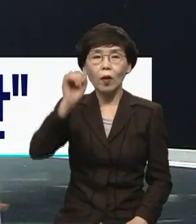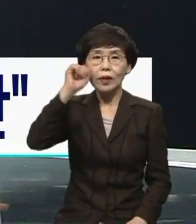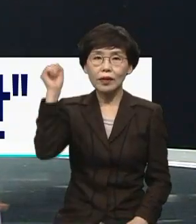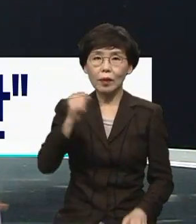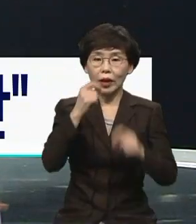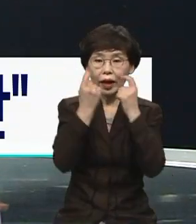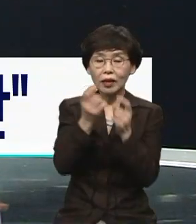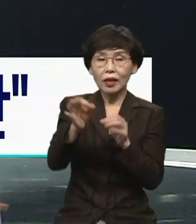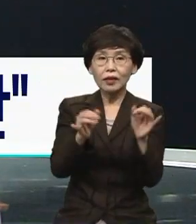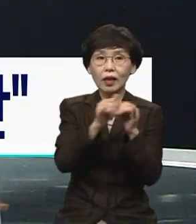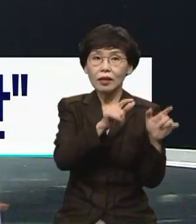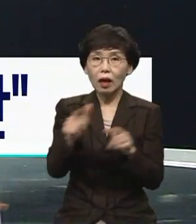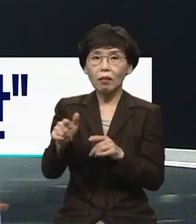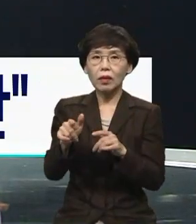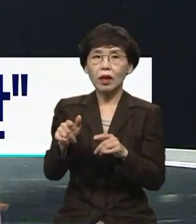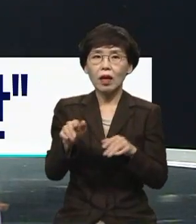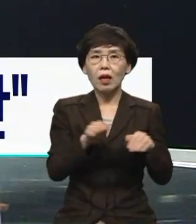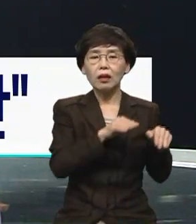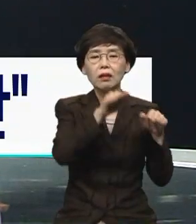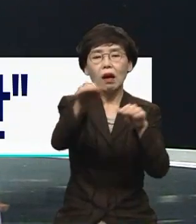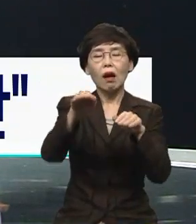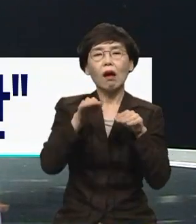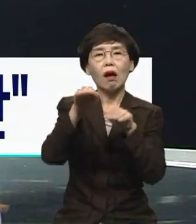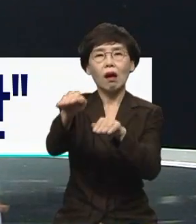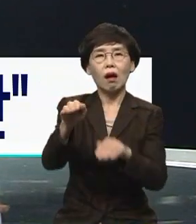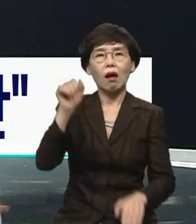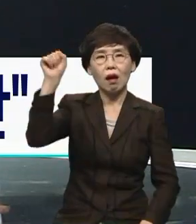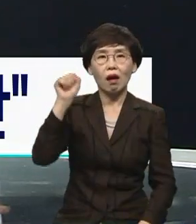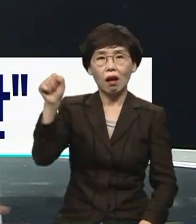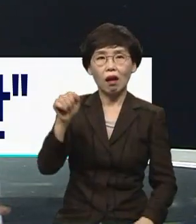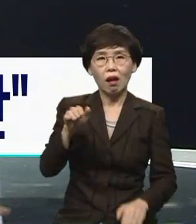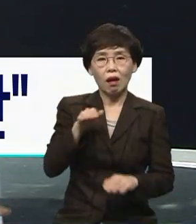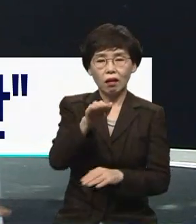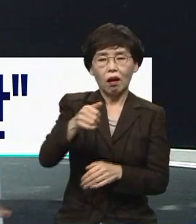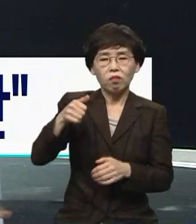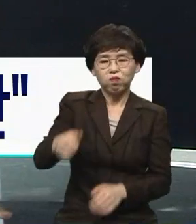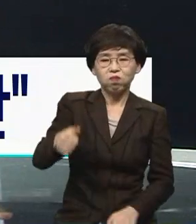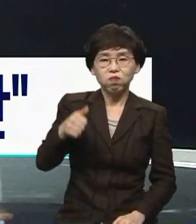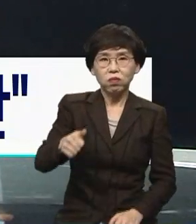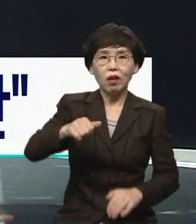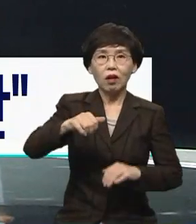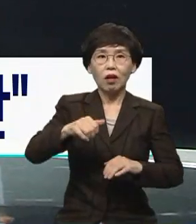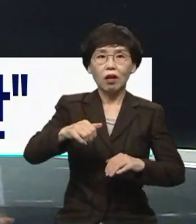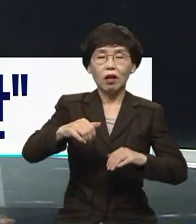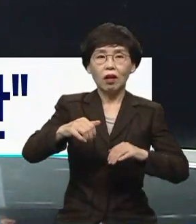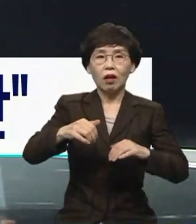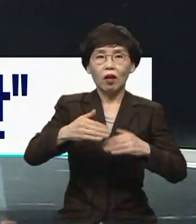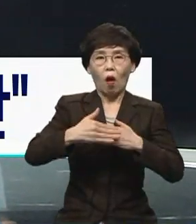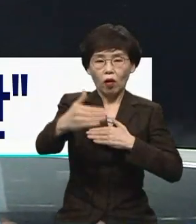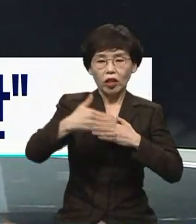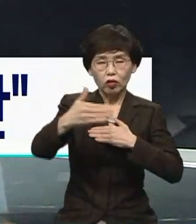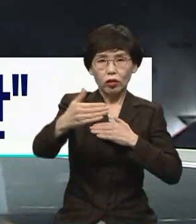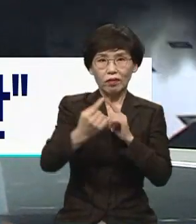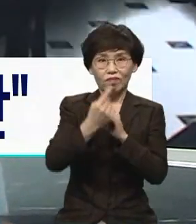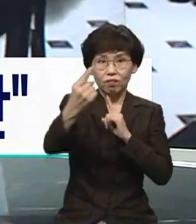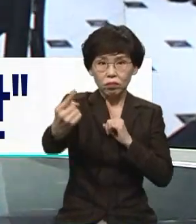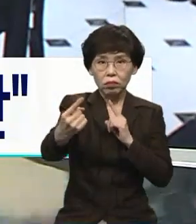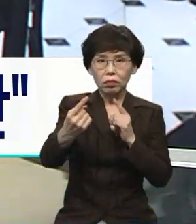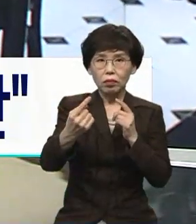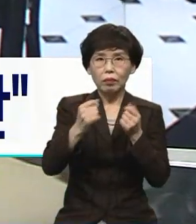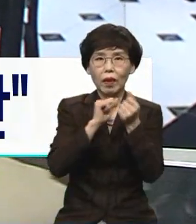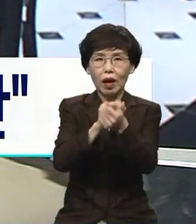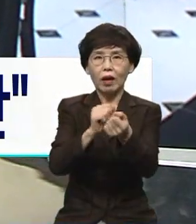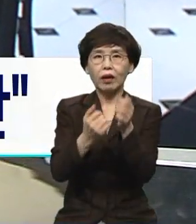오늘 새벽 자영업자들이 차를 몰고 나왔습니다. 자동차 경적을 울리며 거리두기 조치에 항의한 겁니다.